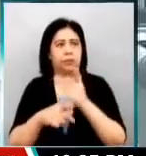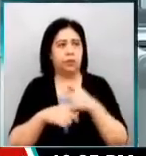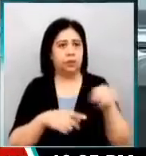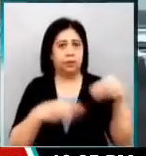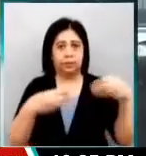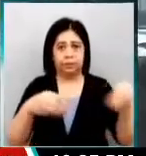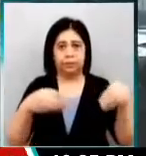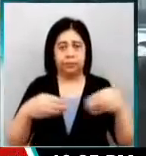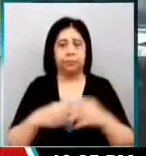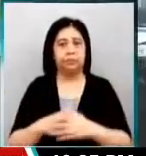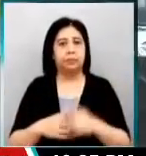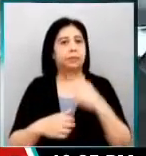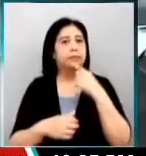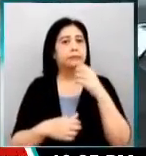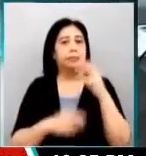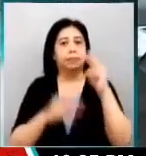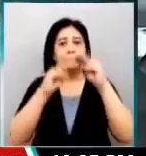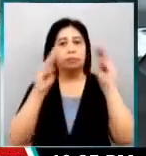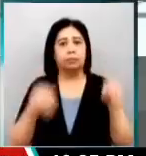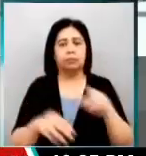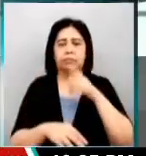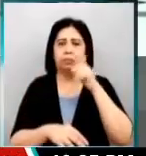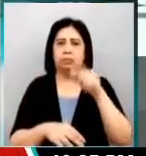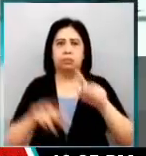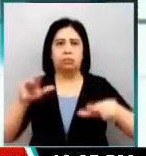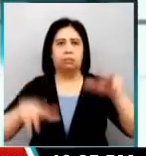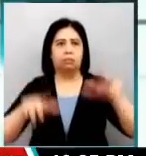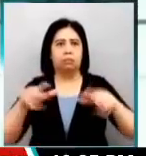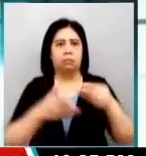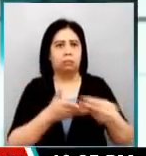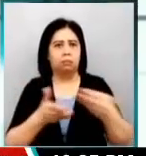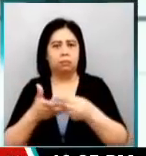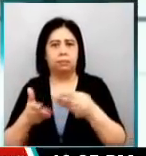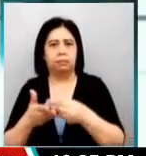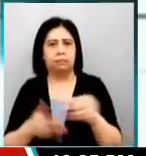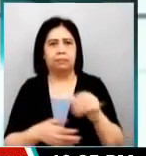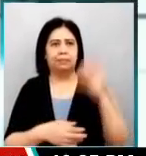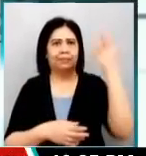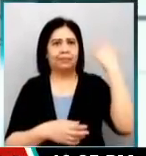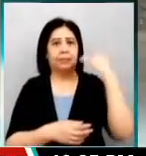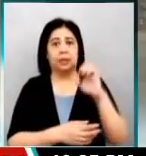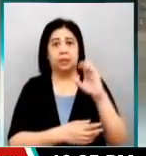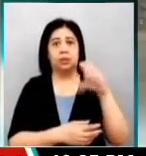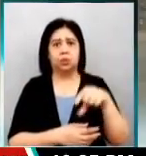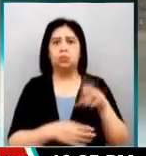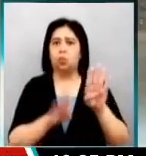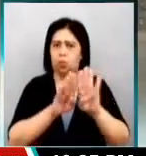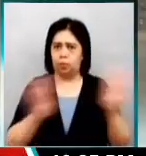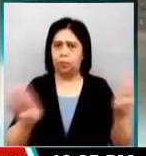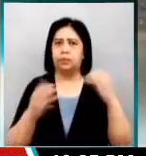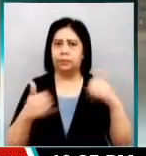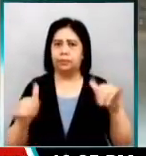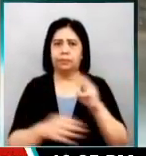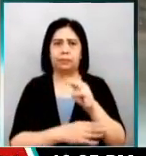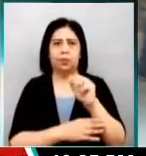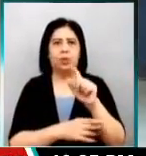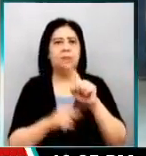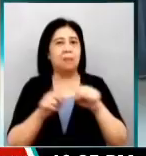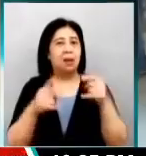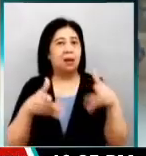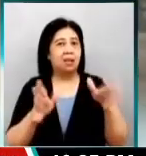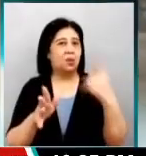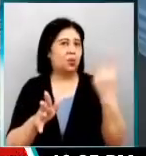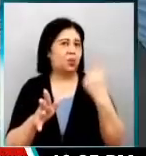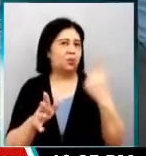Sabi rin ng Malacañang, hindi kailangan mag-panic buying. Tulad ng mga dating ECQ bukas sa mga mall, pero yung mga pinapayagang establisimiento lang ang